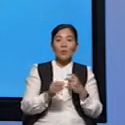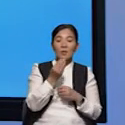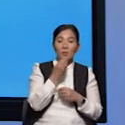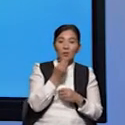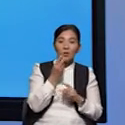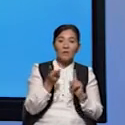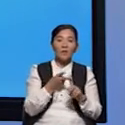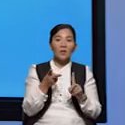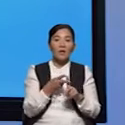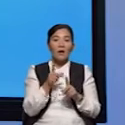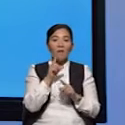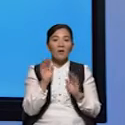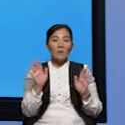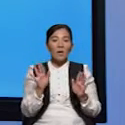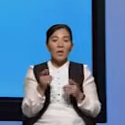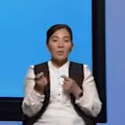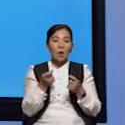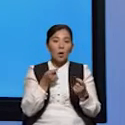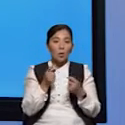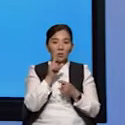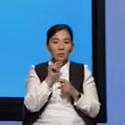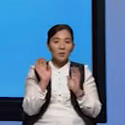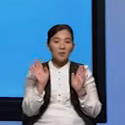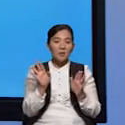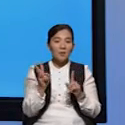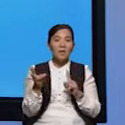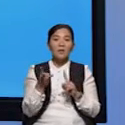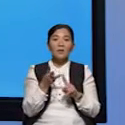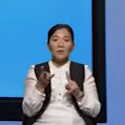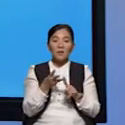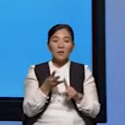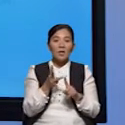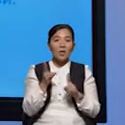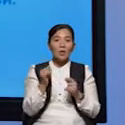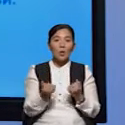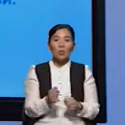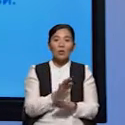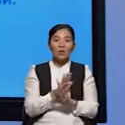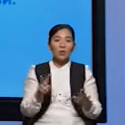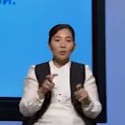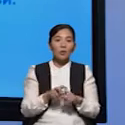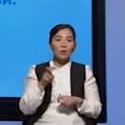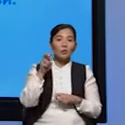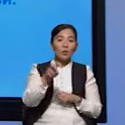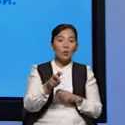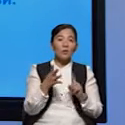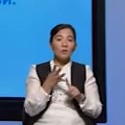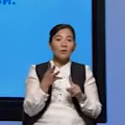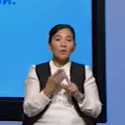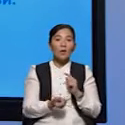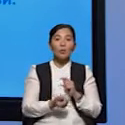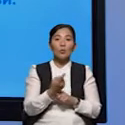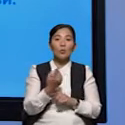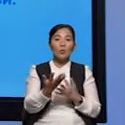пищи. Вторая – воробьи, осторожные птицы. Третья – неудачный прыжок. Четвертая